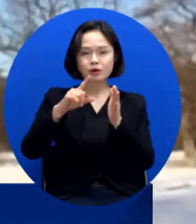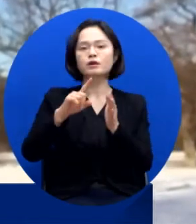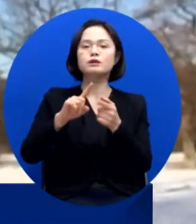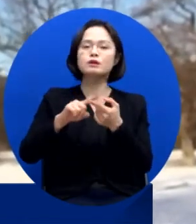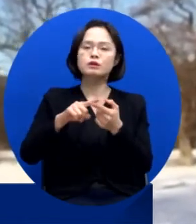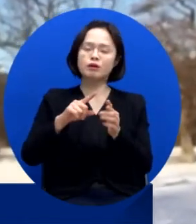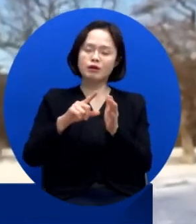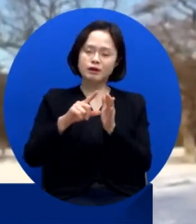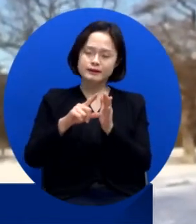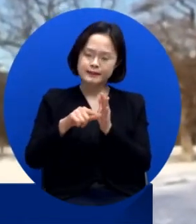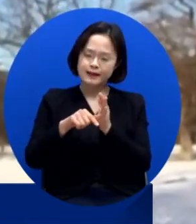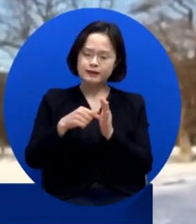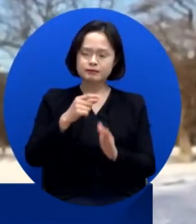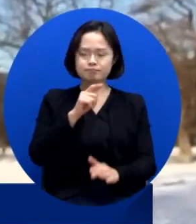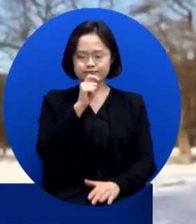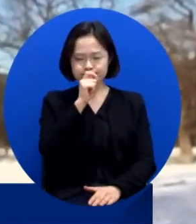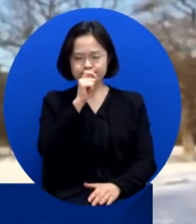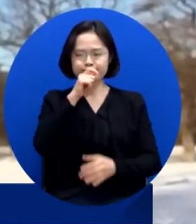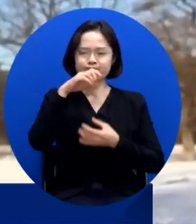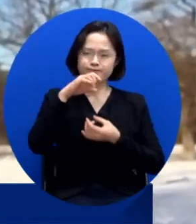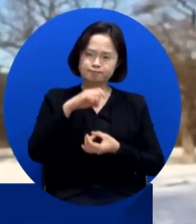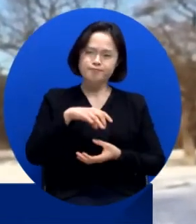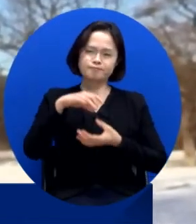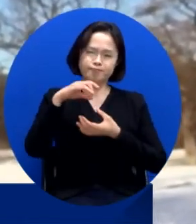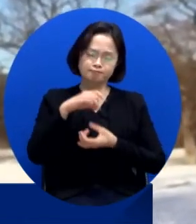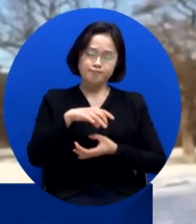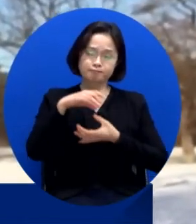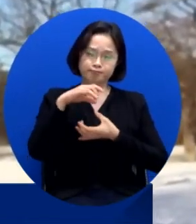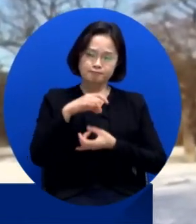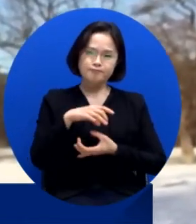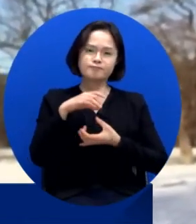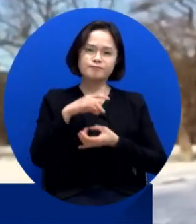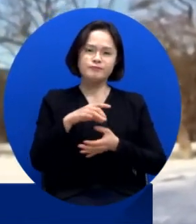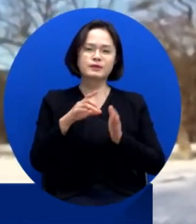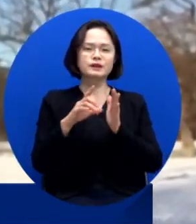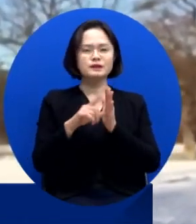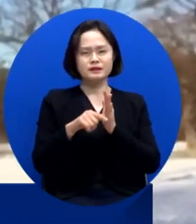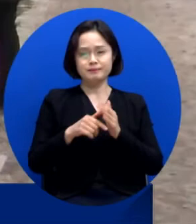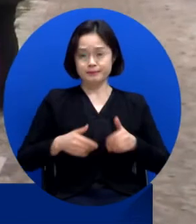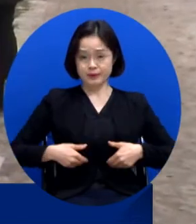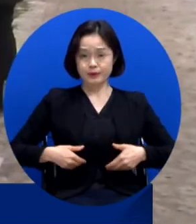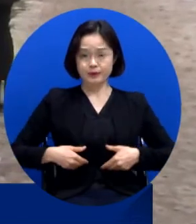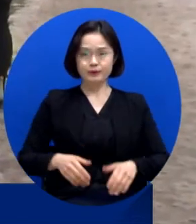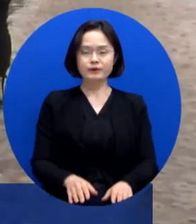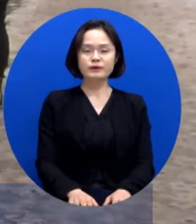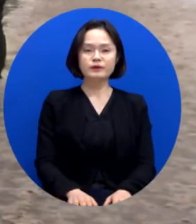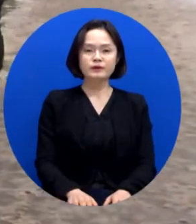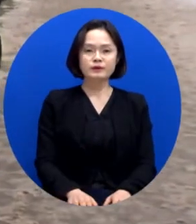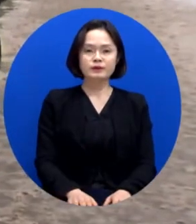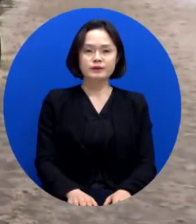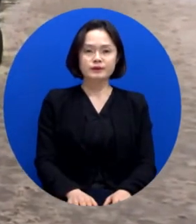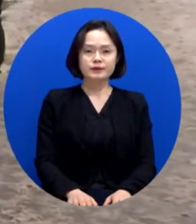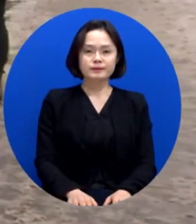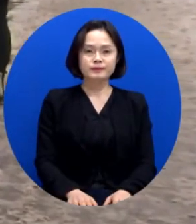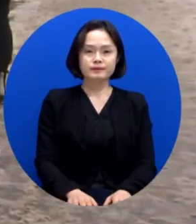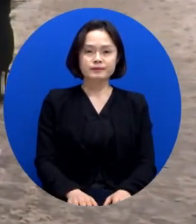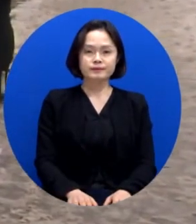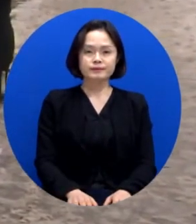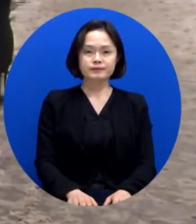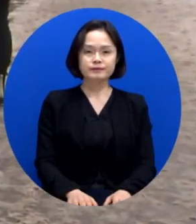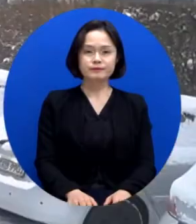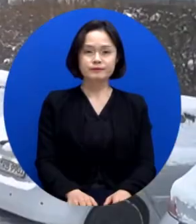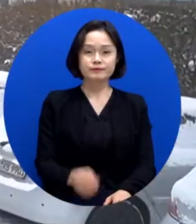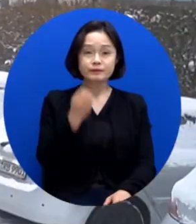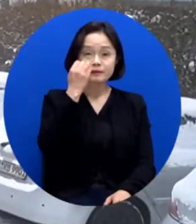Ostern, in denen wir Christen an die Leidenszeit Jesu denken. 코로나19로 인해 4개월째 이어지고